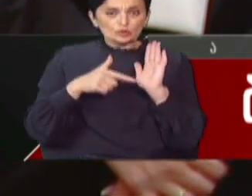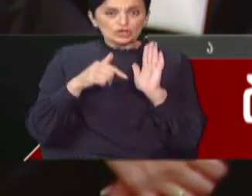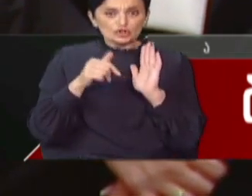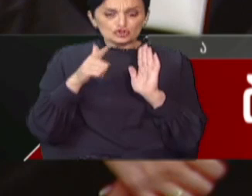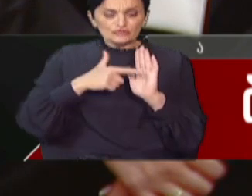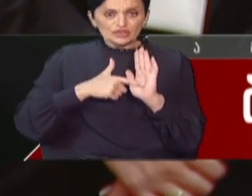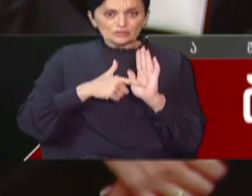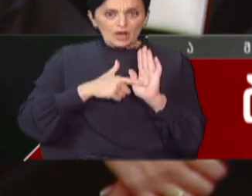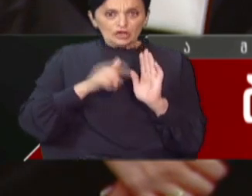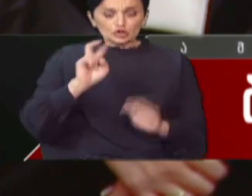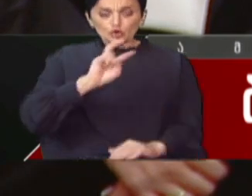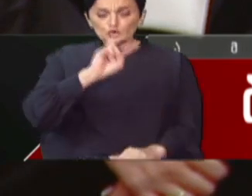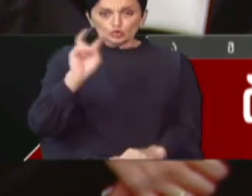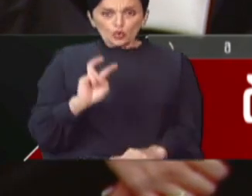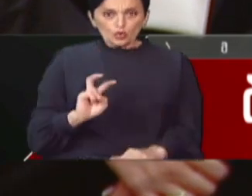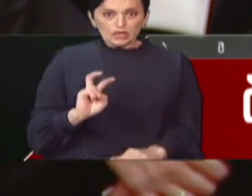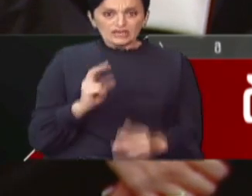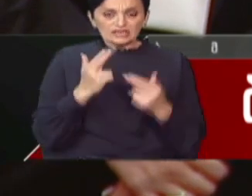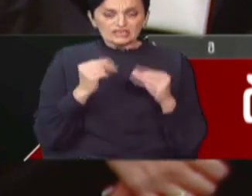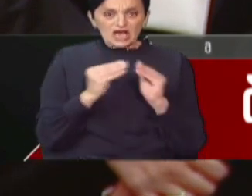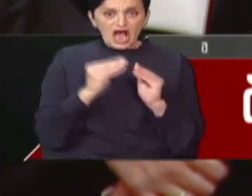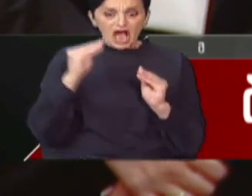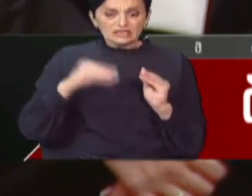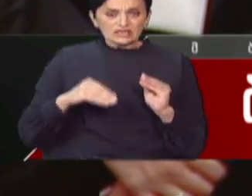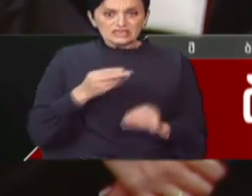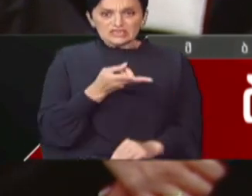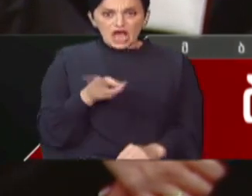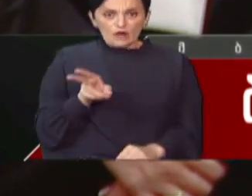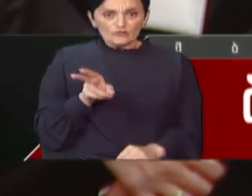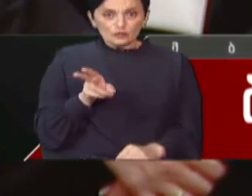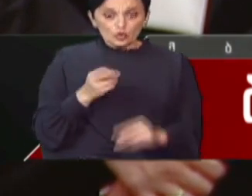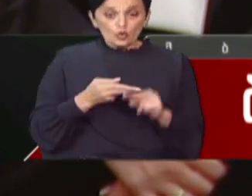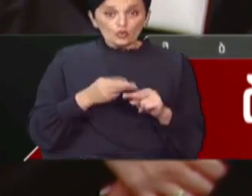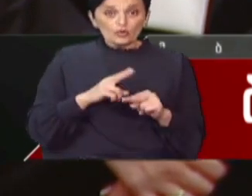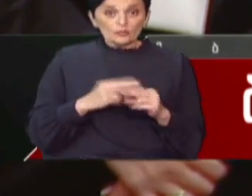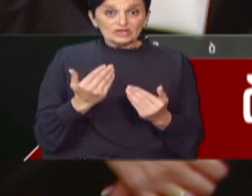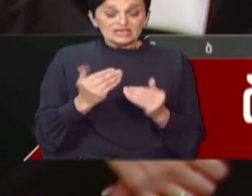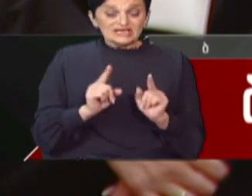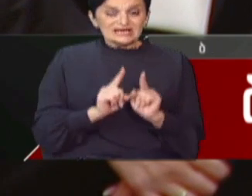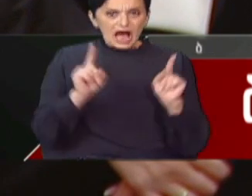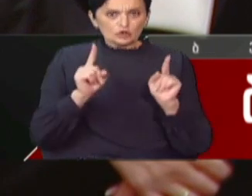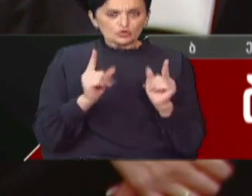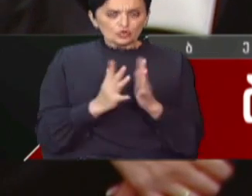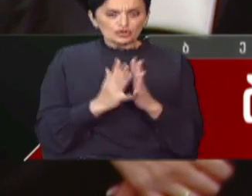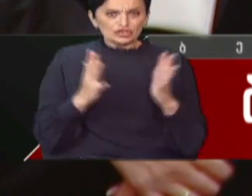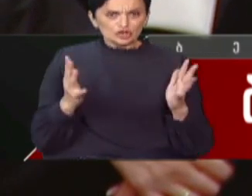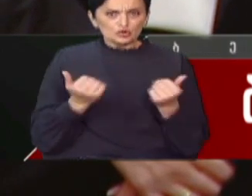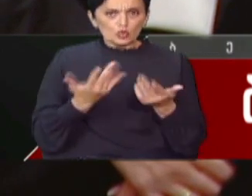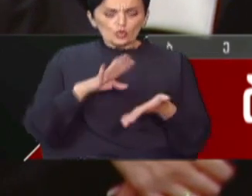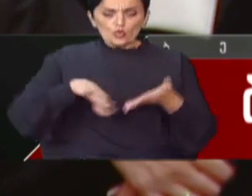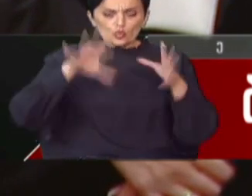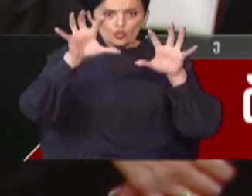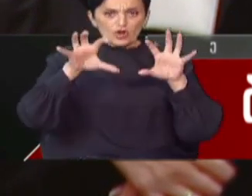2,567,000 აშშ დოლარი და 10,000 ევრო. აღნიშნული განსაკუთრებით დიდი ოდენობით